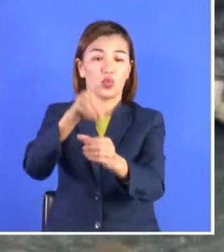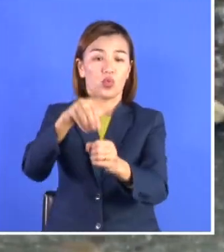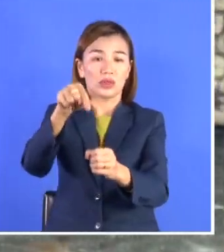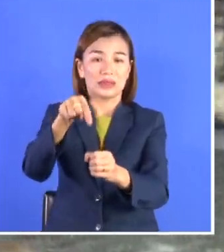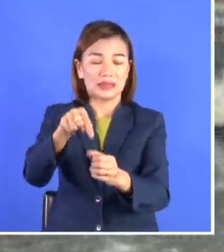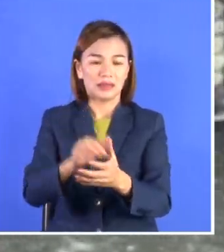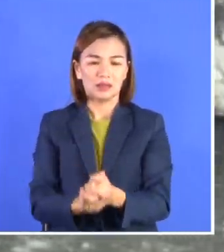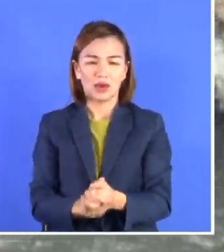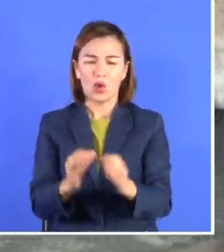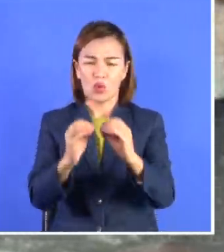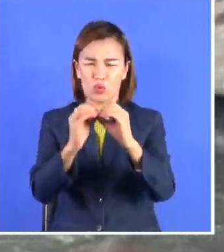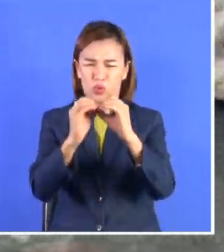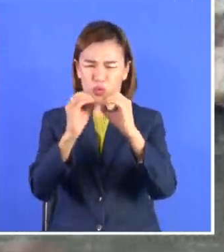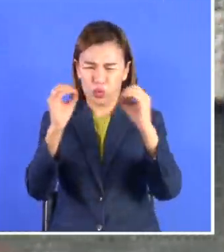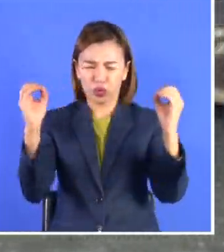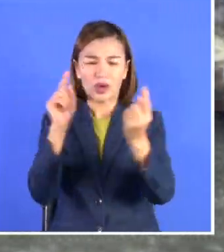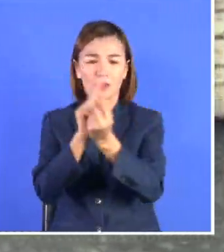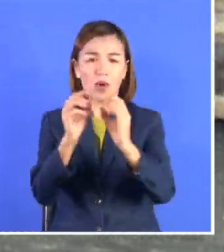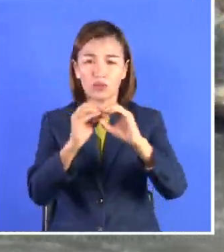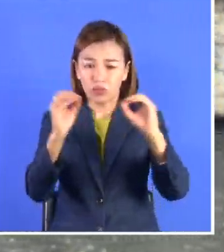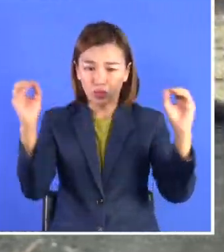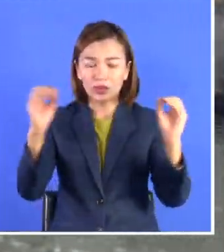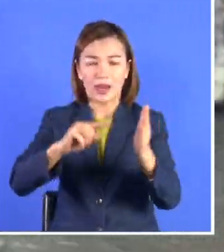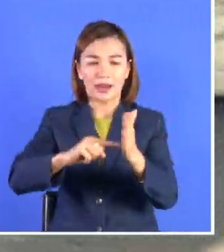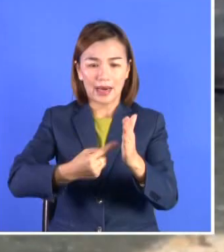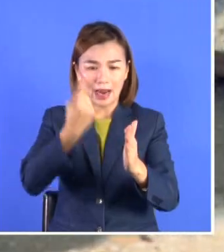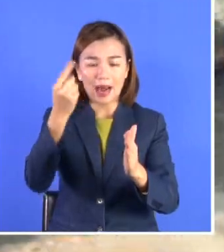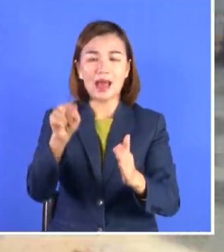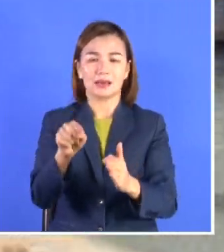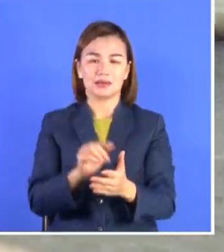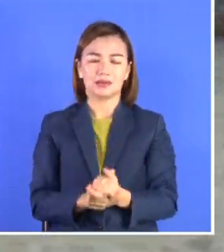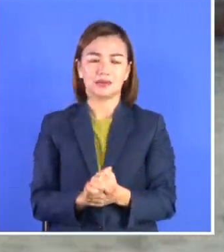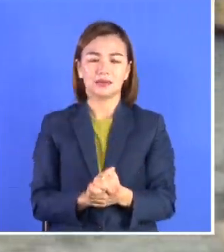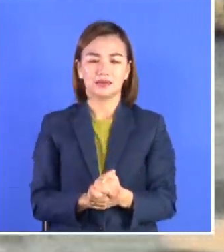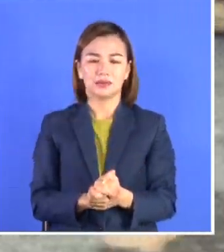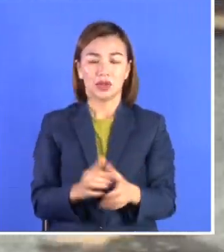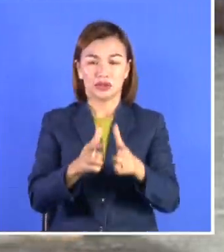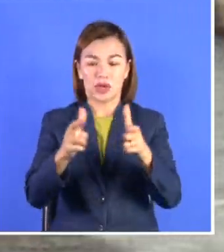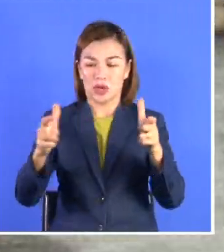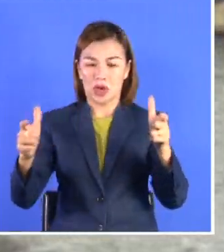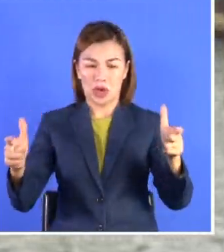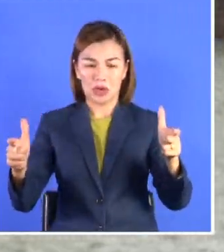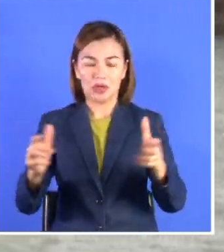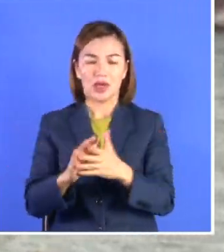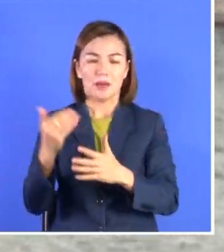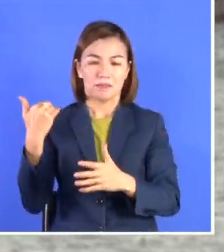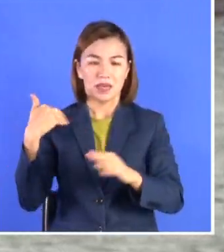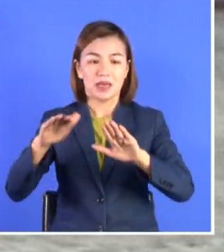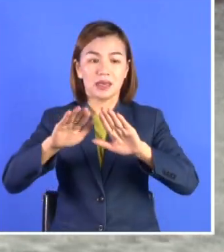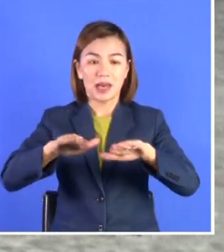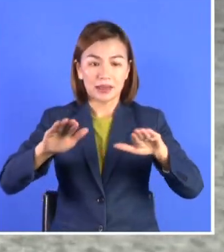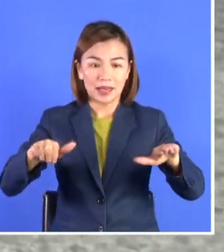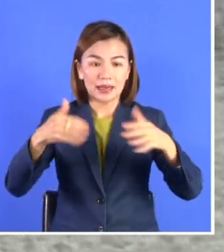นี่ยไม่เคยเจอจระเข้เลยนี่ครั้งแรกเลยที่มาเจอตัวเป็นๆแล้วใหญ่ยาวขนาดนี้แถวนั้นก็มีลูกเด็กเล็กแดงเ